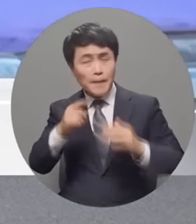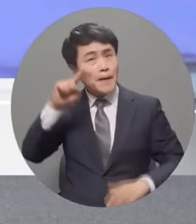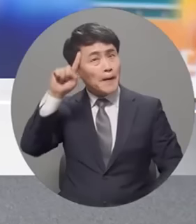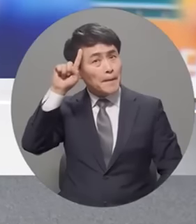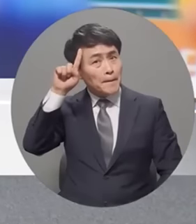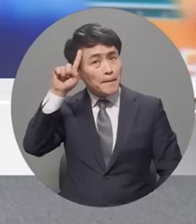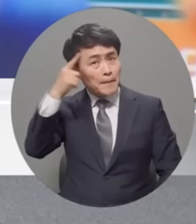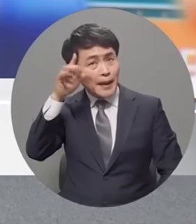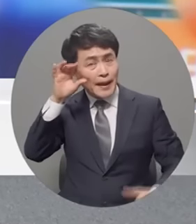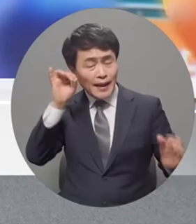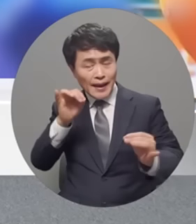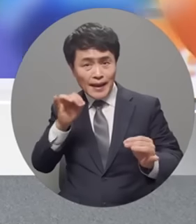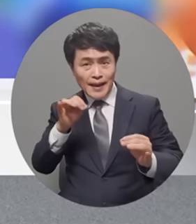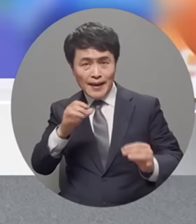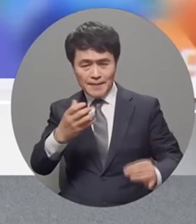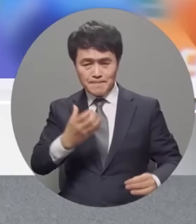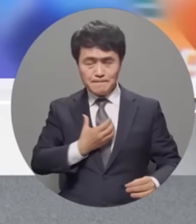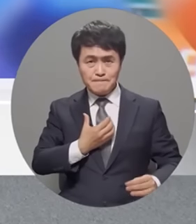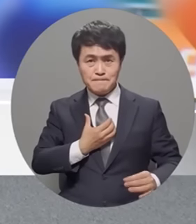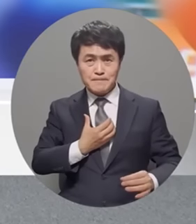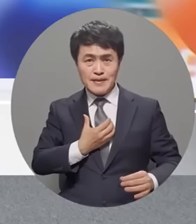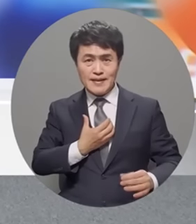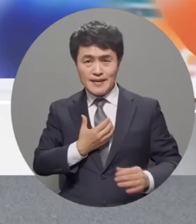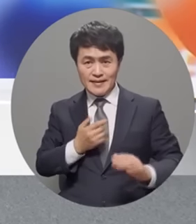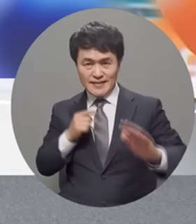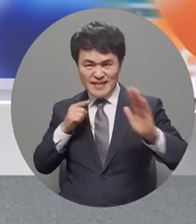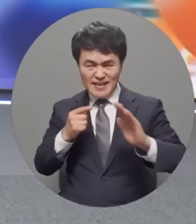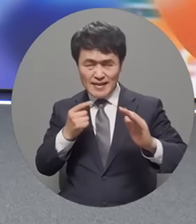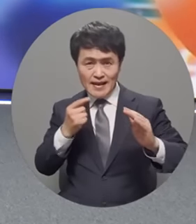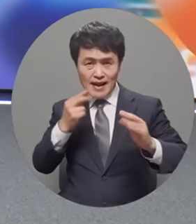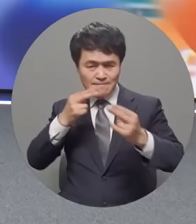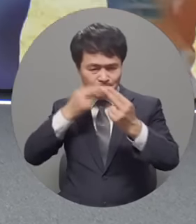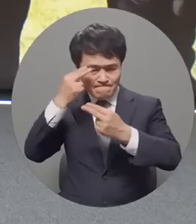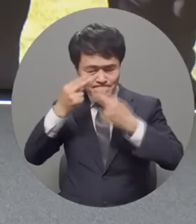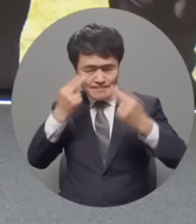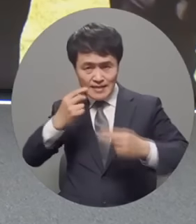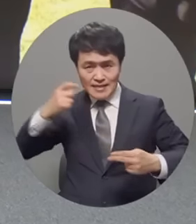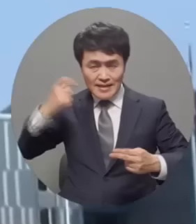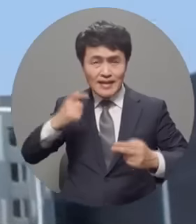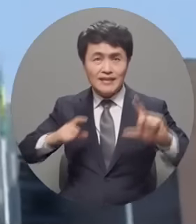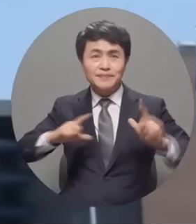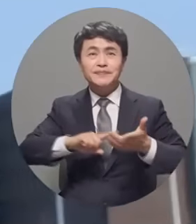앞두고 메달을 향한 비장한 의지를 드러냈습니다. 손장훈 기자입니다.